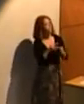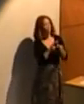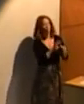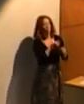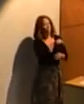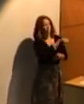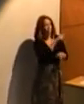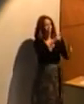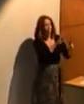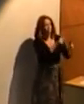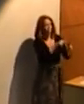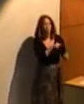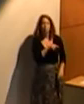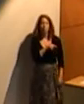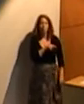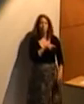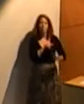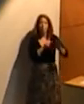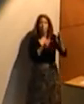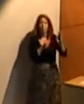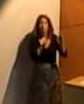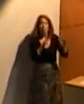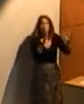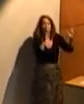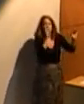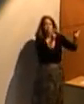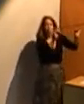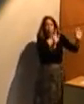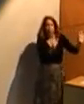est ce que finalement je considère qu'autrui finalement sacrés